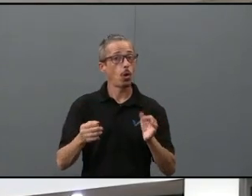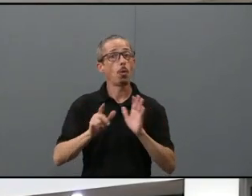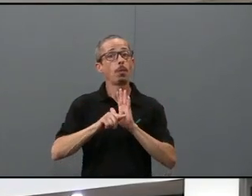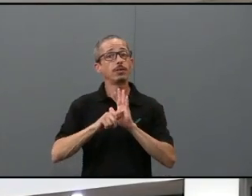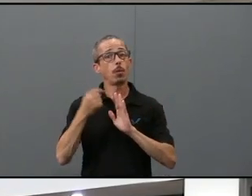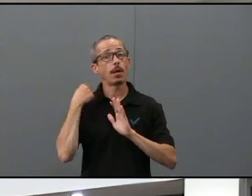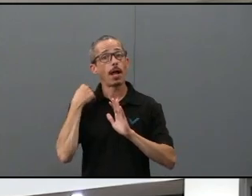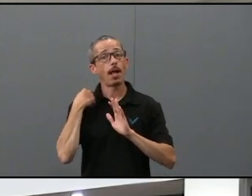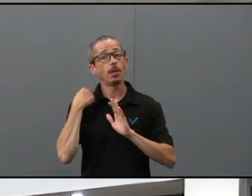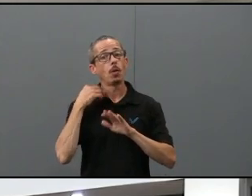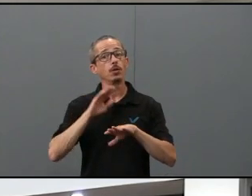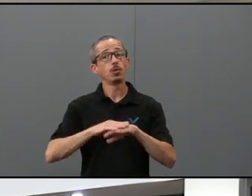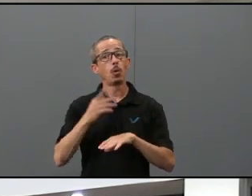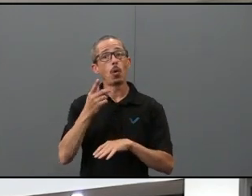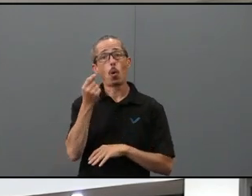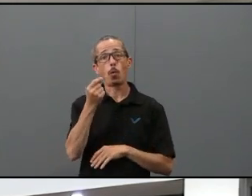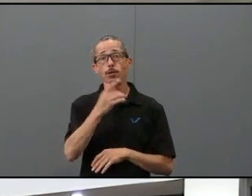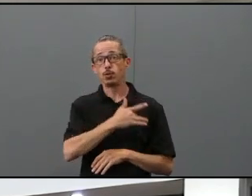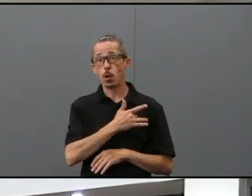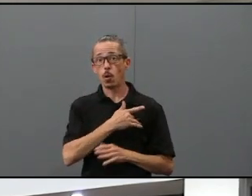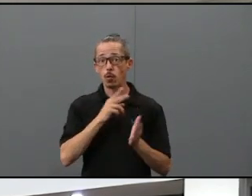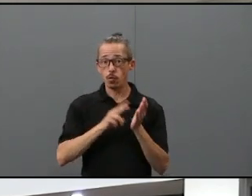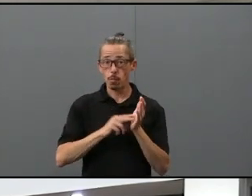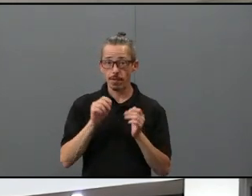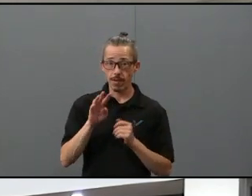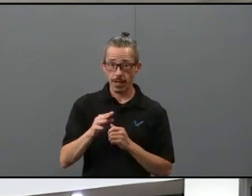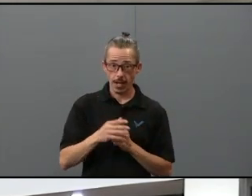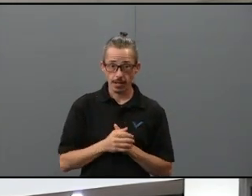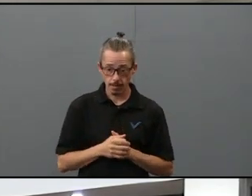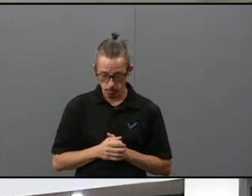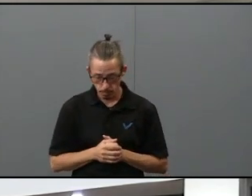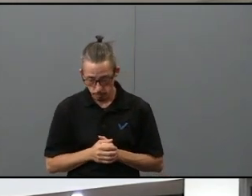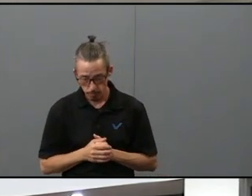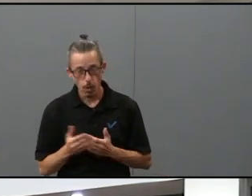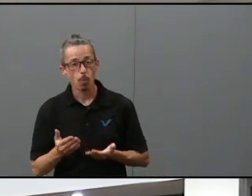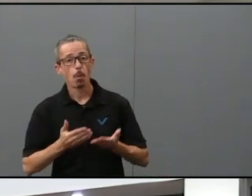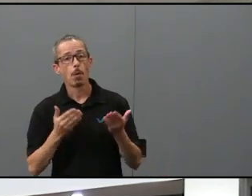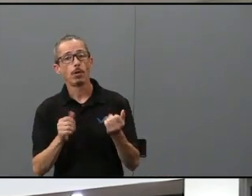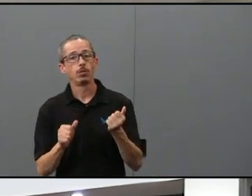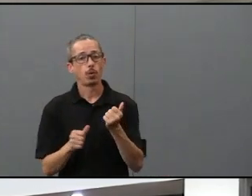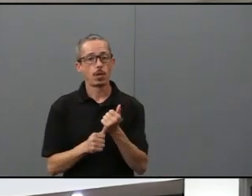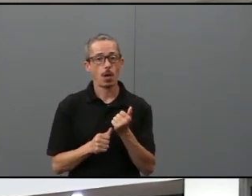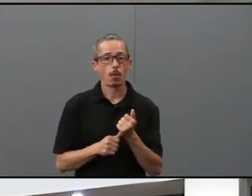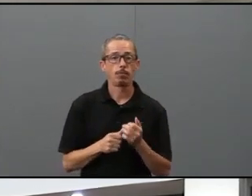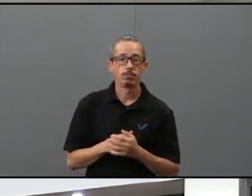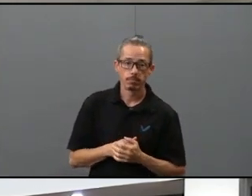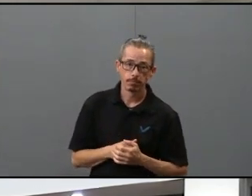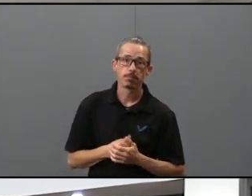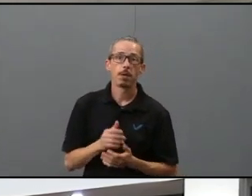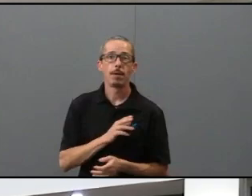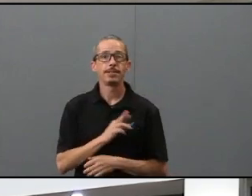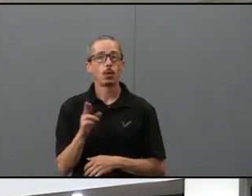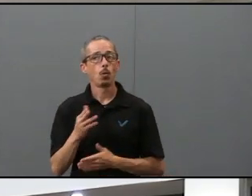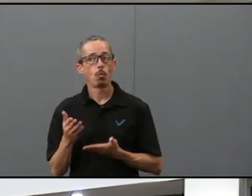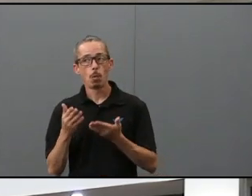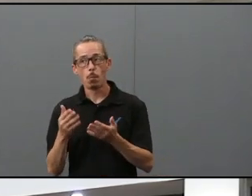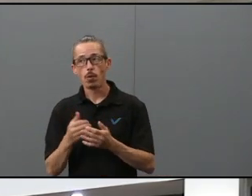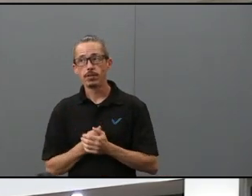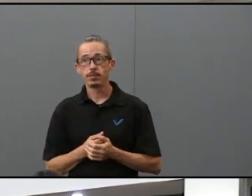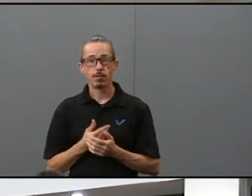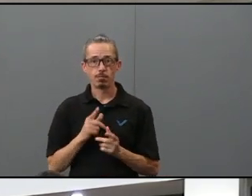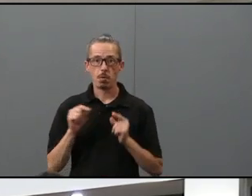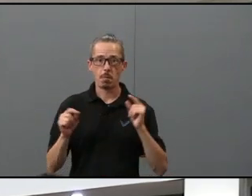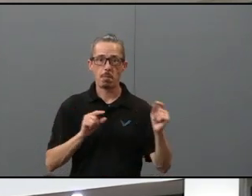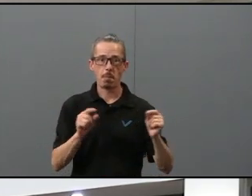verbal de la séance régulière tenu le 11 juin 2024 merci donc un proposeur un appuyeur oui Martine rou je propose merci dépôt de